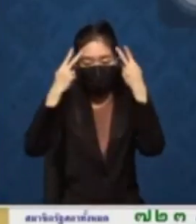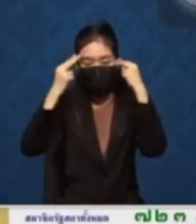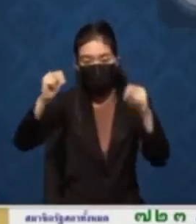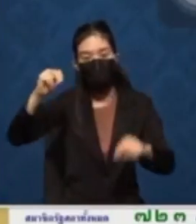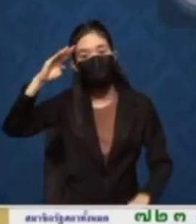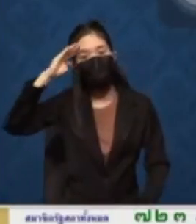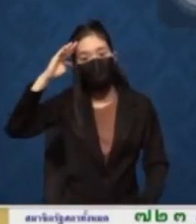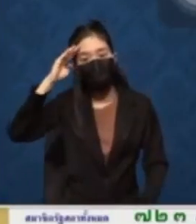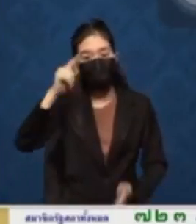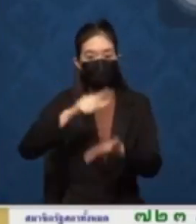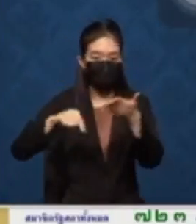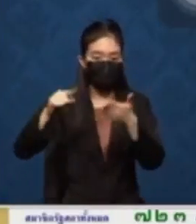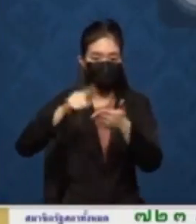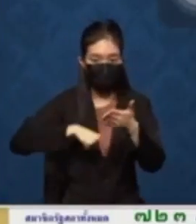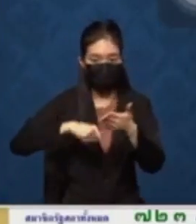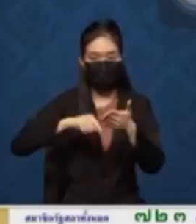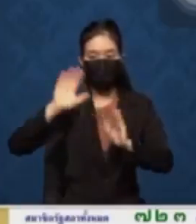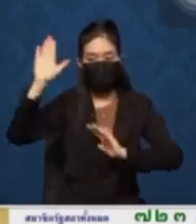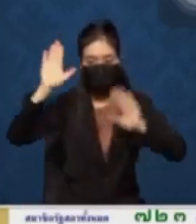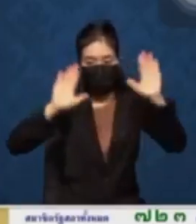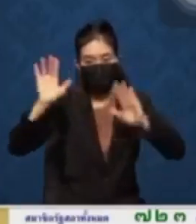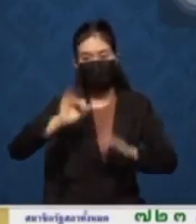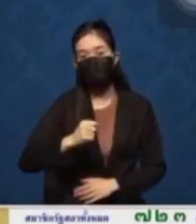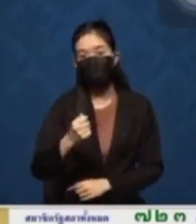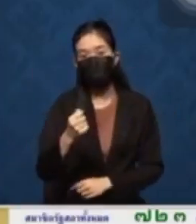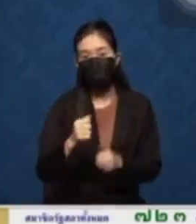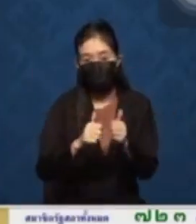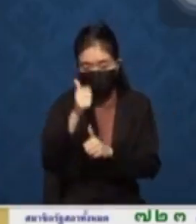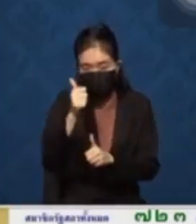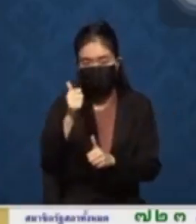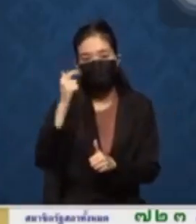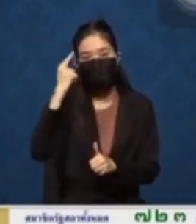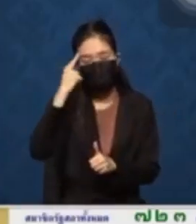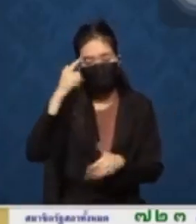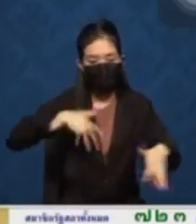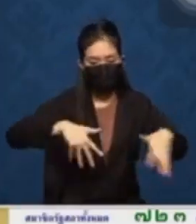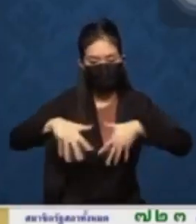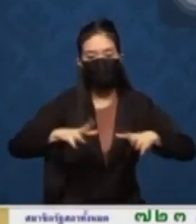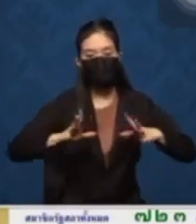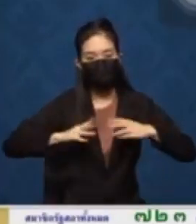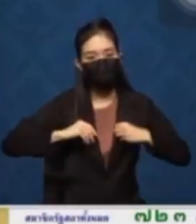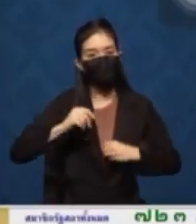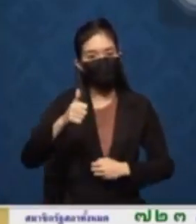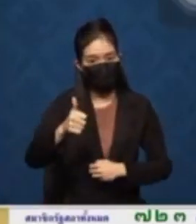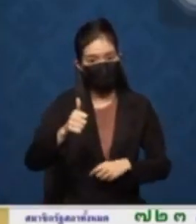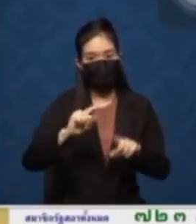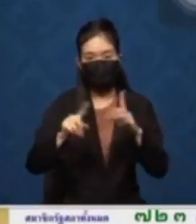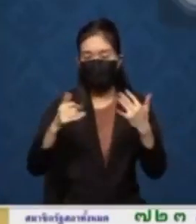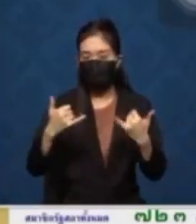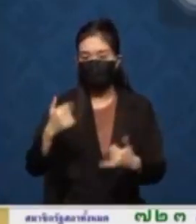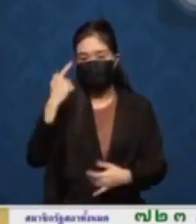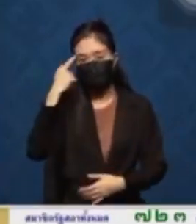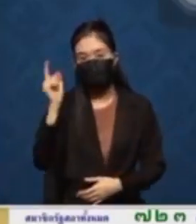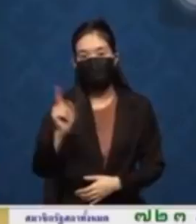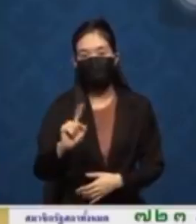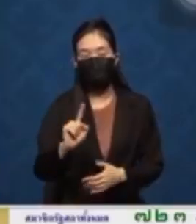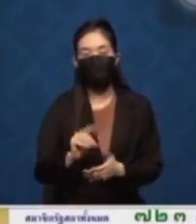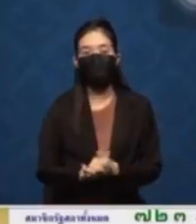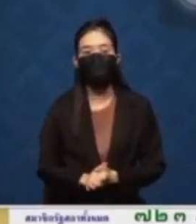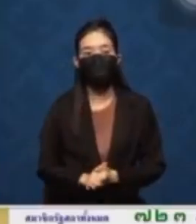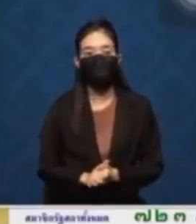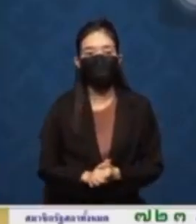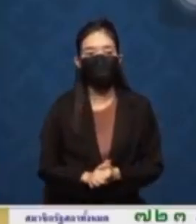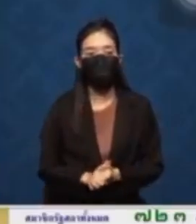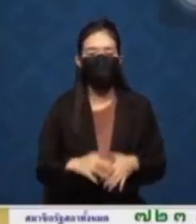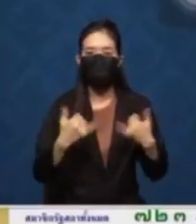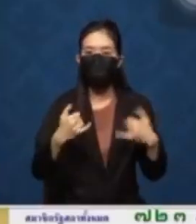ได้ในการเลือกตั้งที่เสรีและเป็นธรรมจริงความจริงแล้วนะครับการรักษาศรัทธาในสถาบันการเมืองใดก็ตามมันไม่สามาร